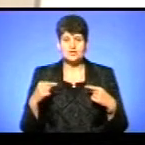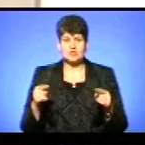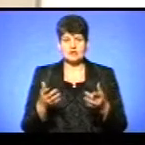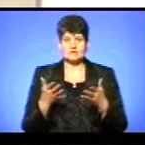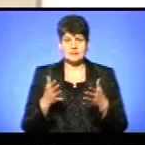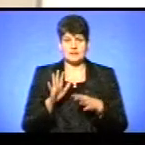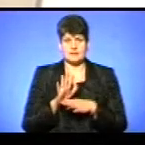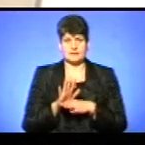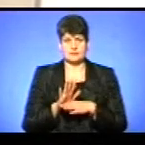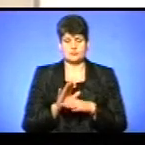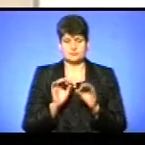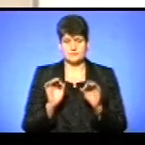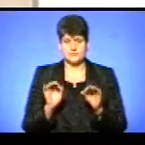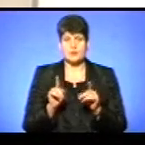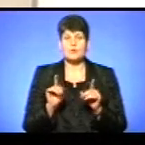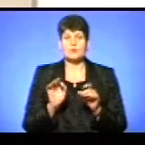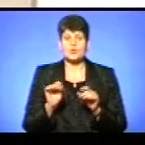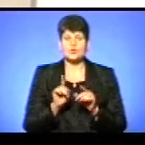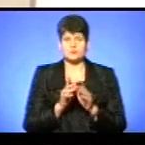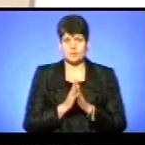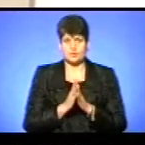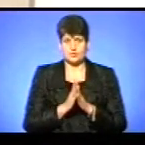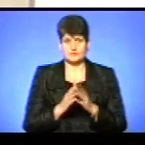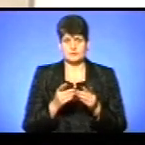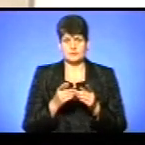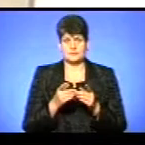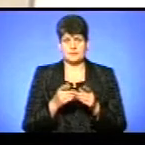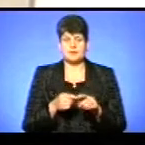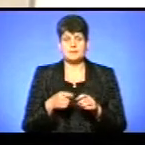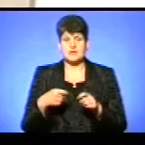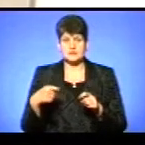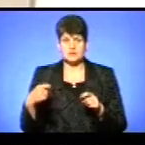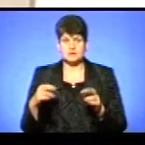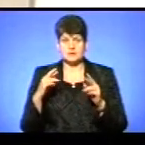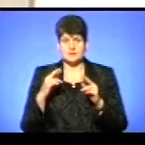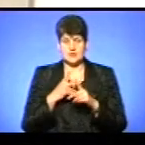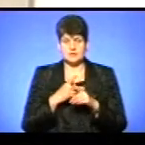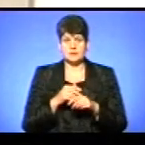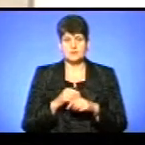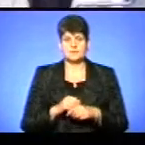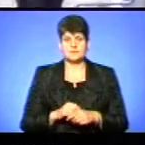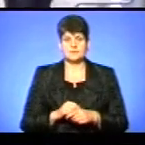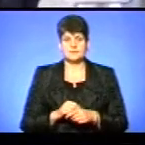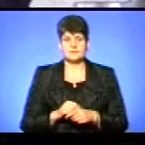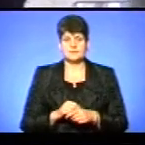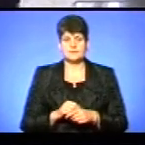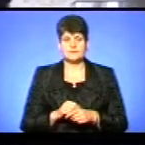наказу нечинним. Про що ми просимо і що призводить до нечинності абсолютної, хоча зупинення на певний час.